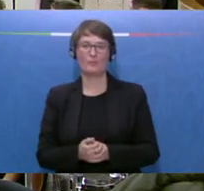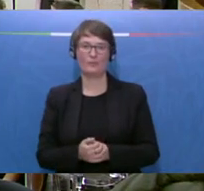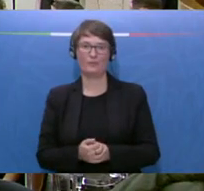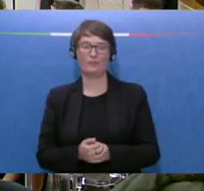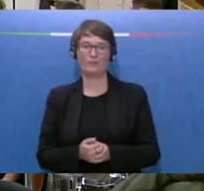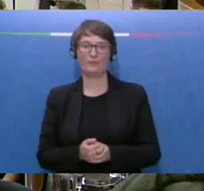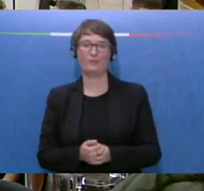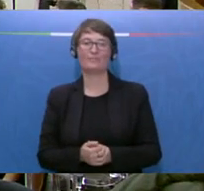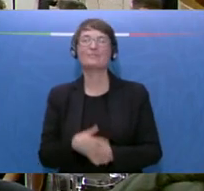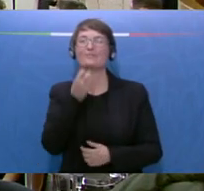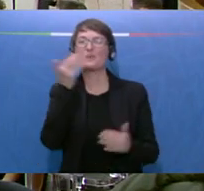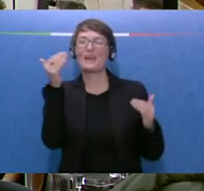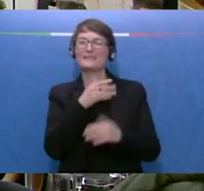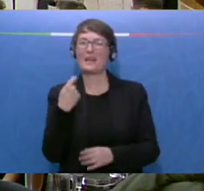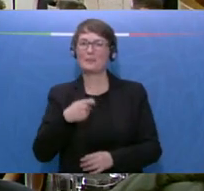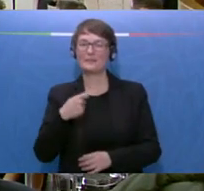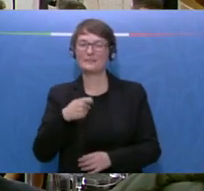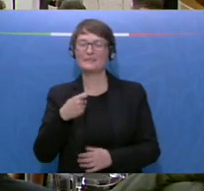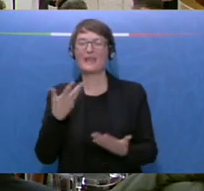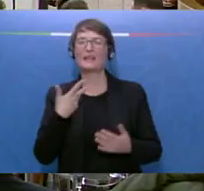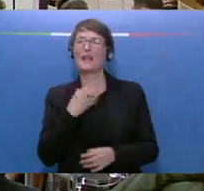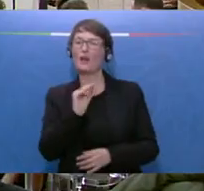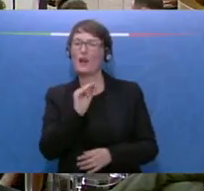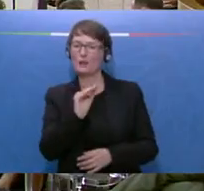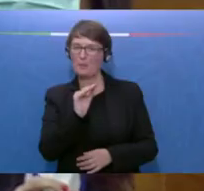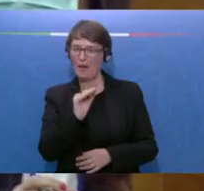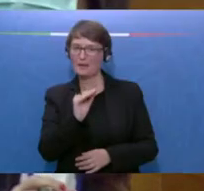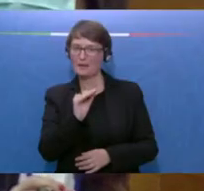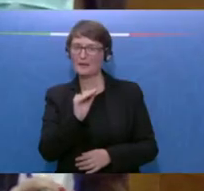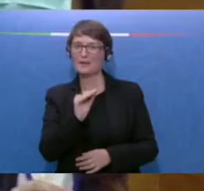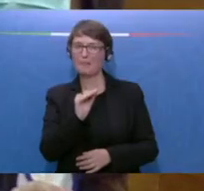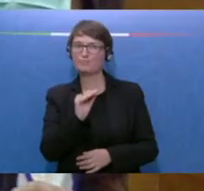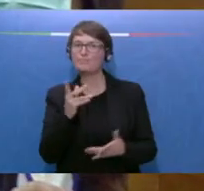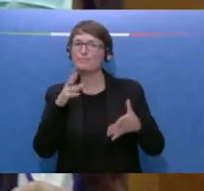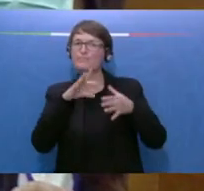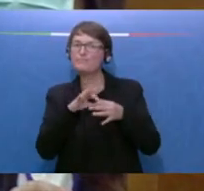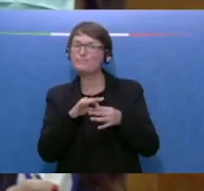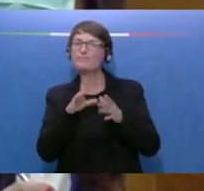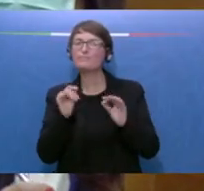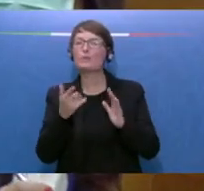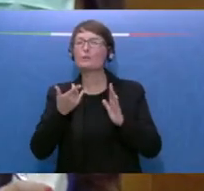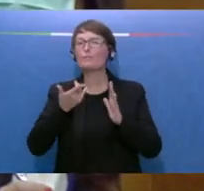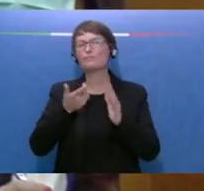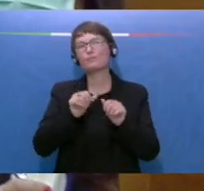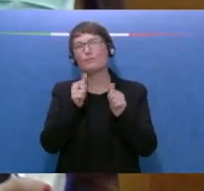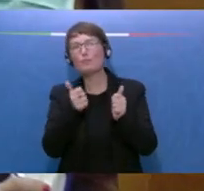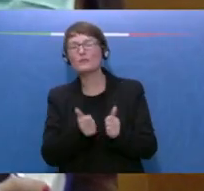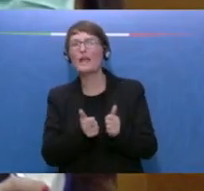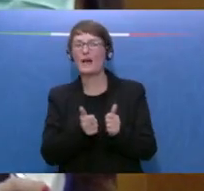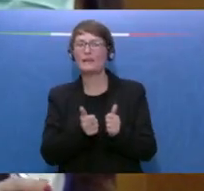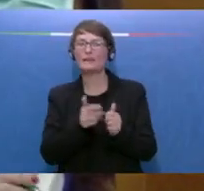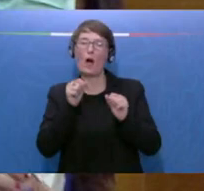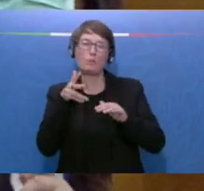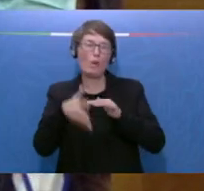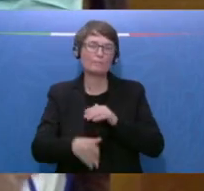una sarà presidente la mia domanda riguardava invece la le modalità si poteva approfondire meglio le modalità di